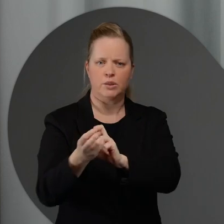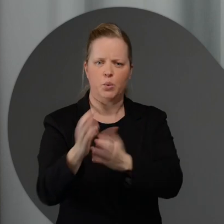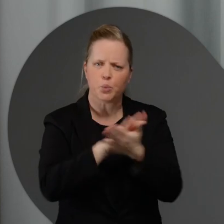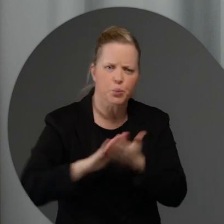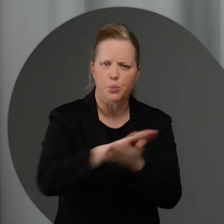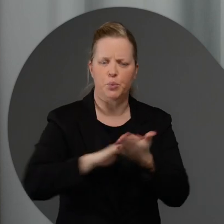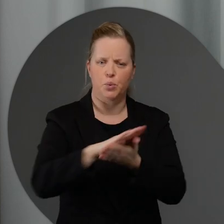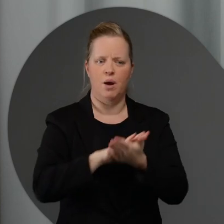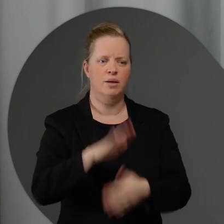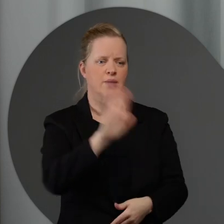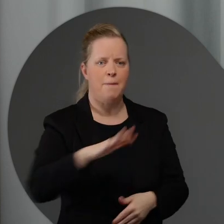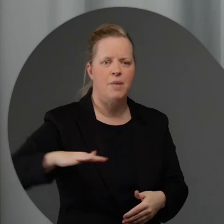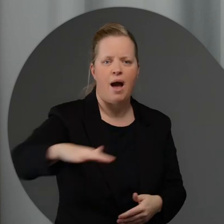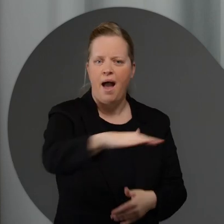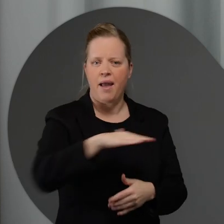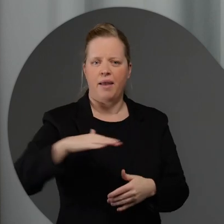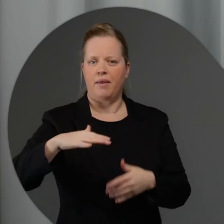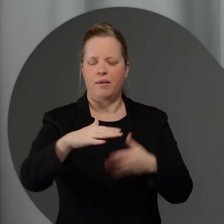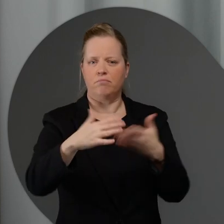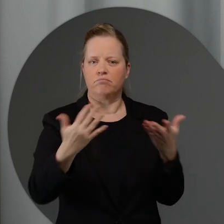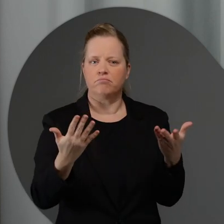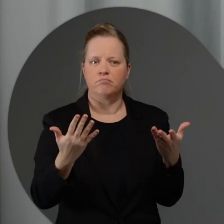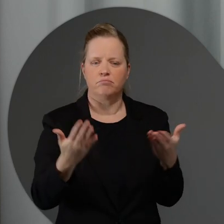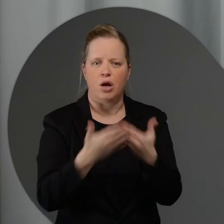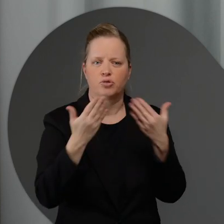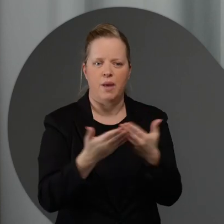oder in ihrem Bereich dann nachher